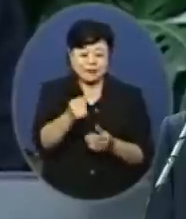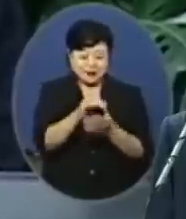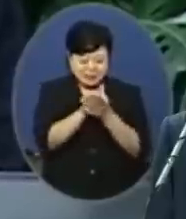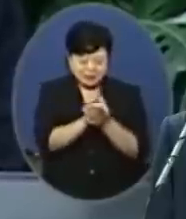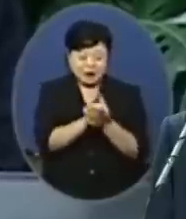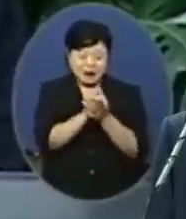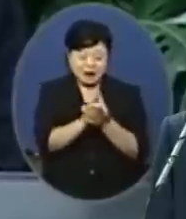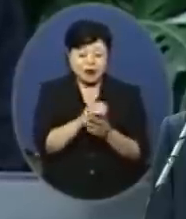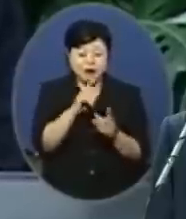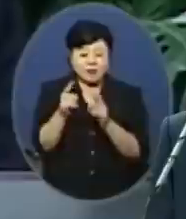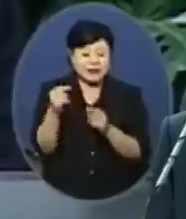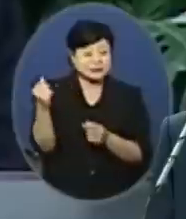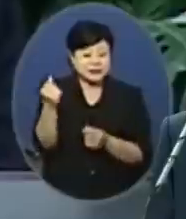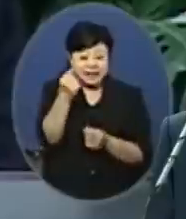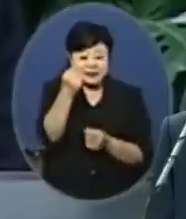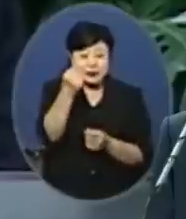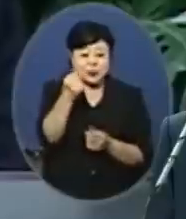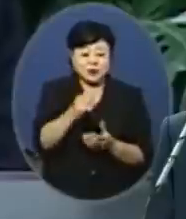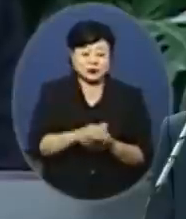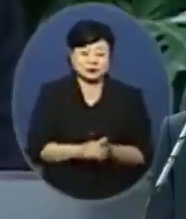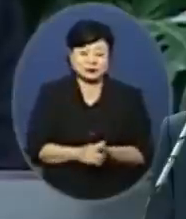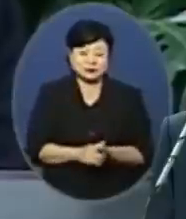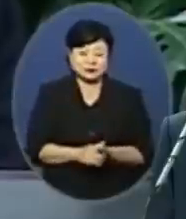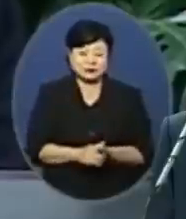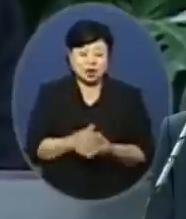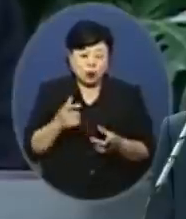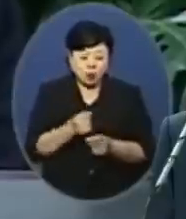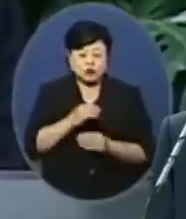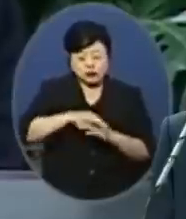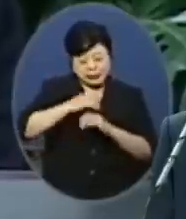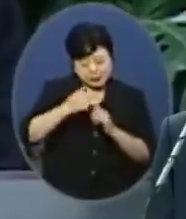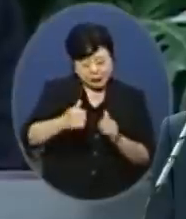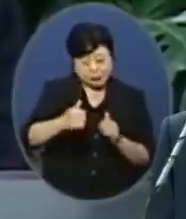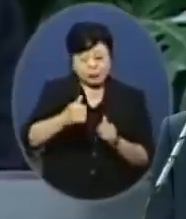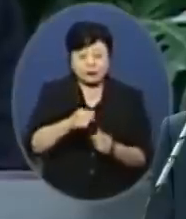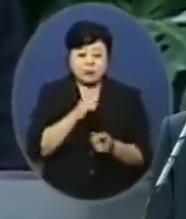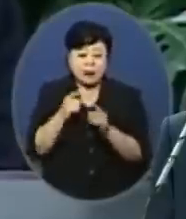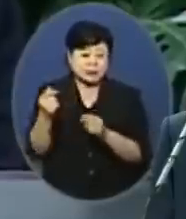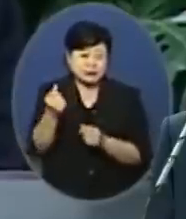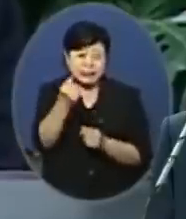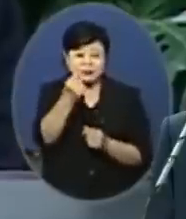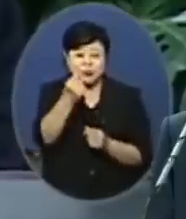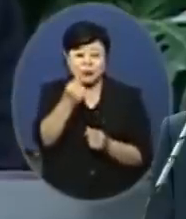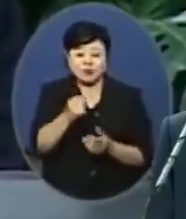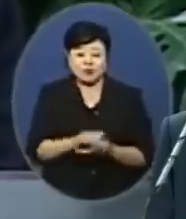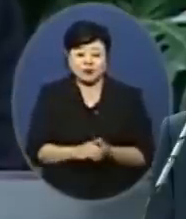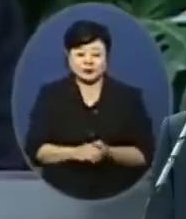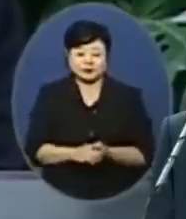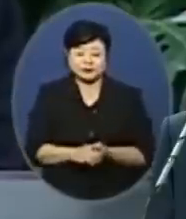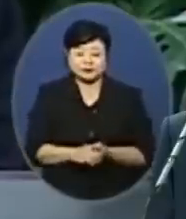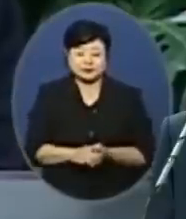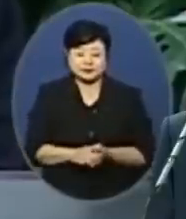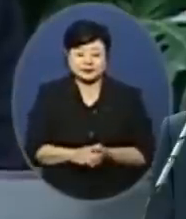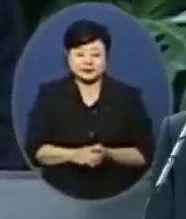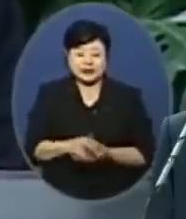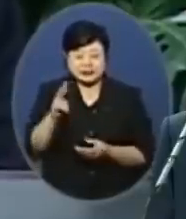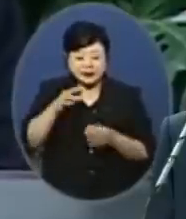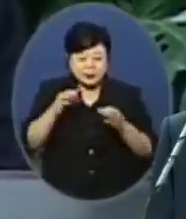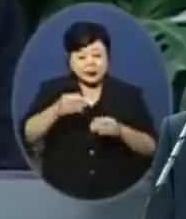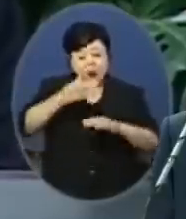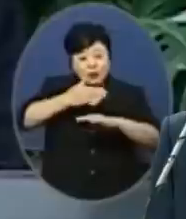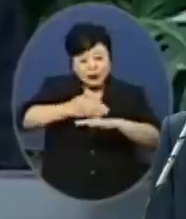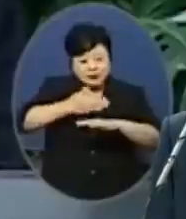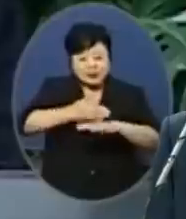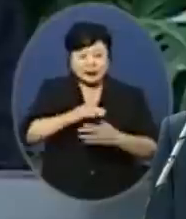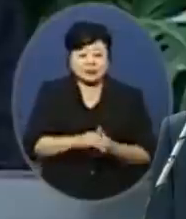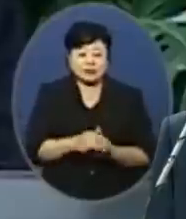기도하고 말씀을 가지고 원수를 대적하고 말씀을 가지고 찬미하고